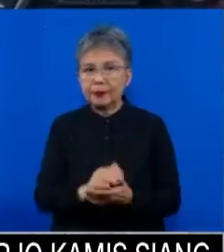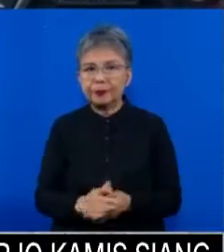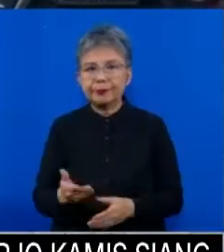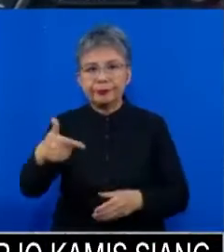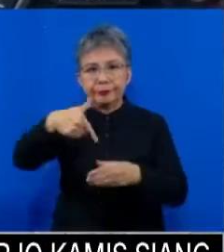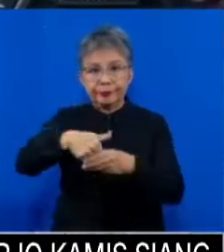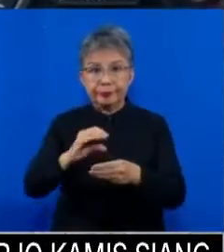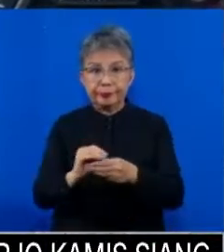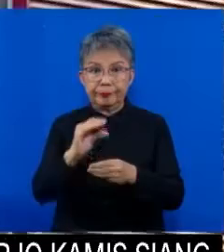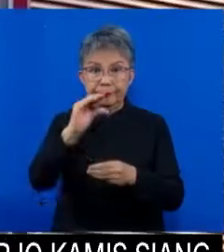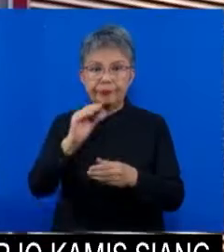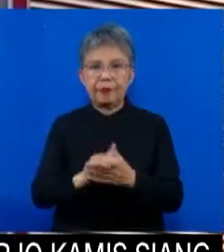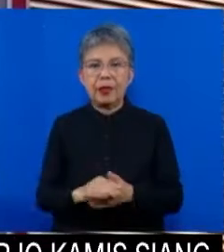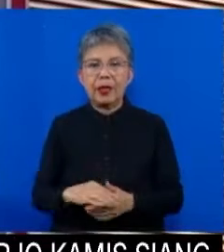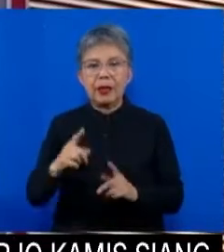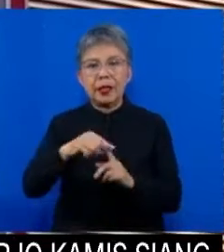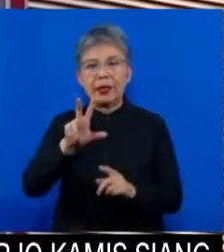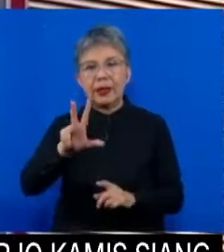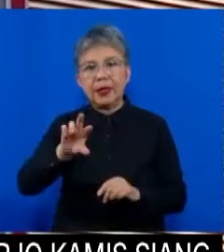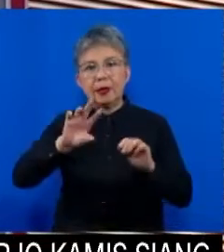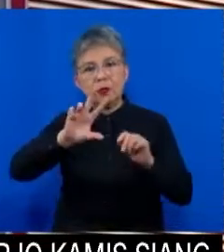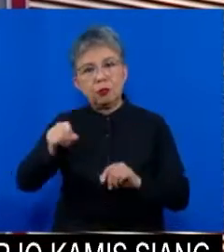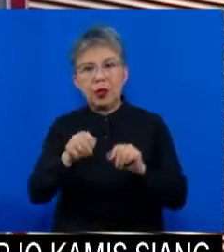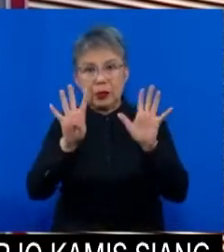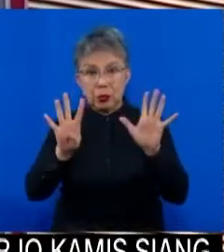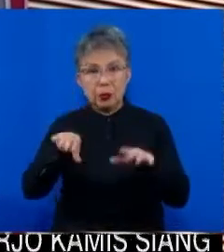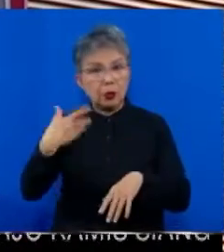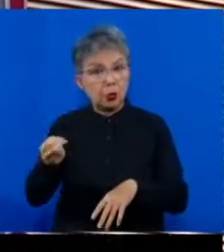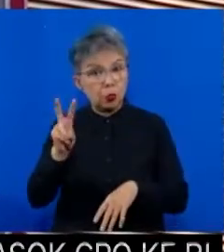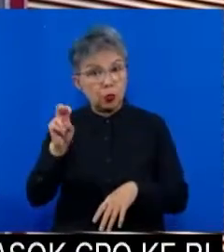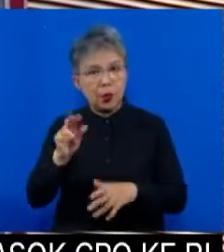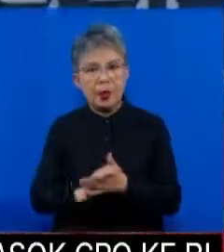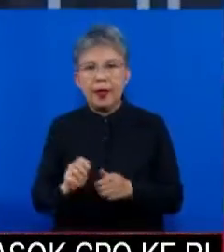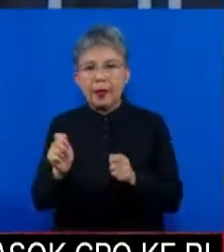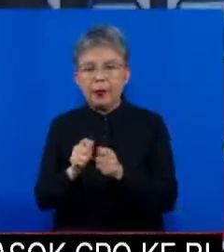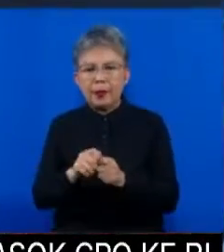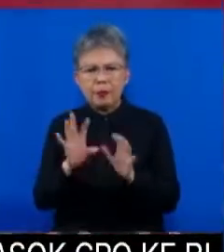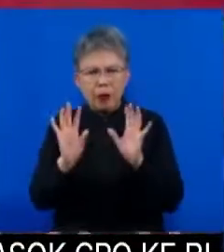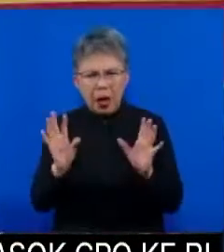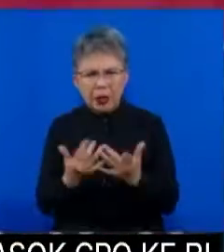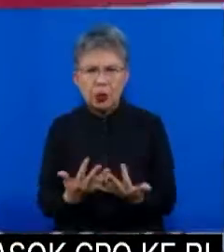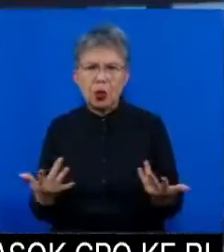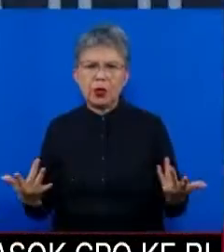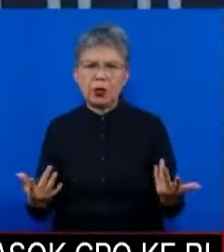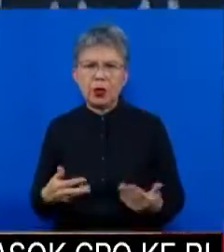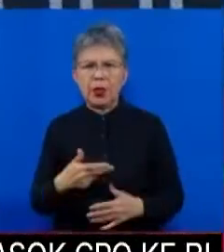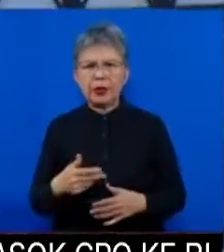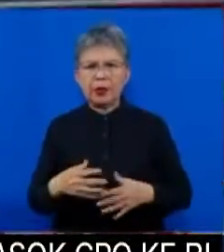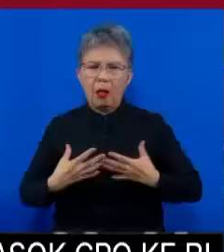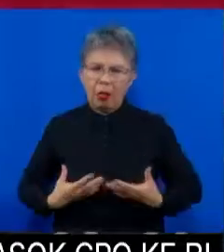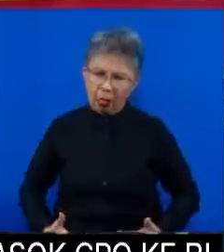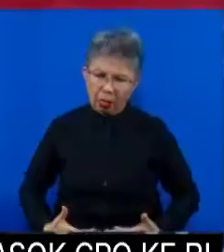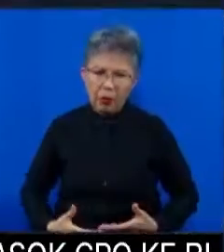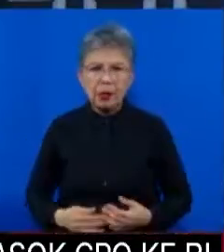Kenaikan harga bahan bakar minyak per tanggal 3 September 2022 lalu memukul sebagian besar masyarakat Indonesia,